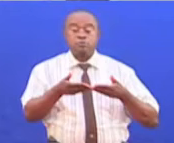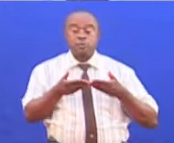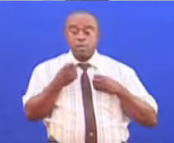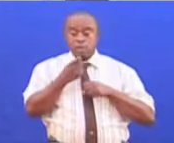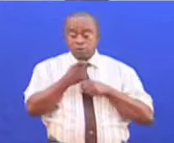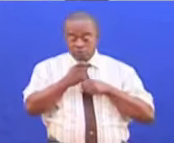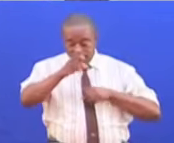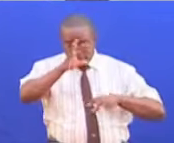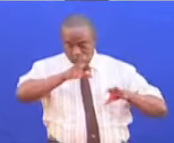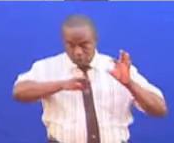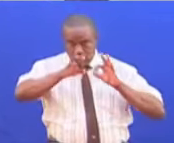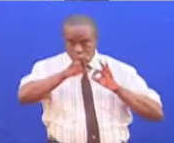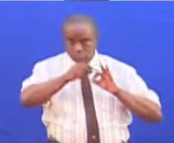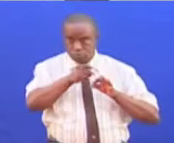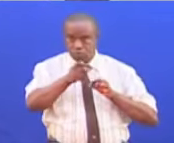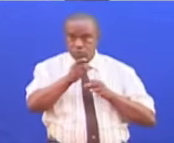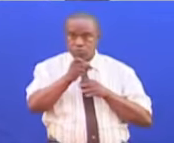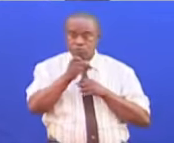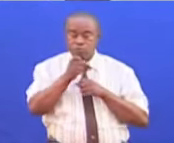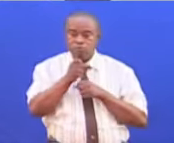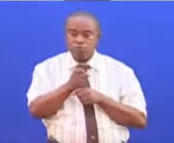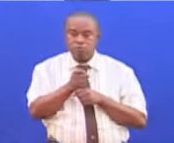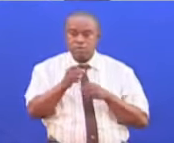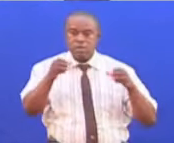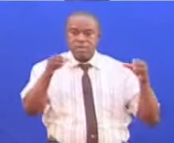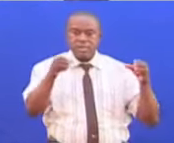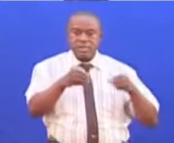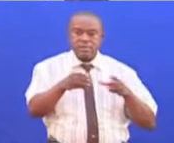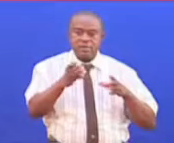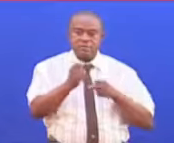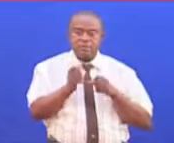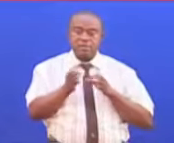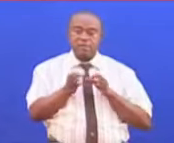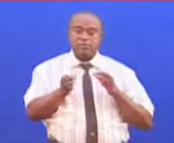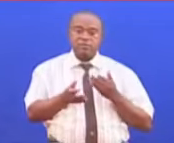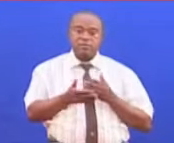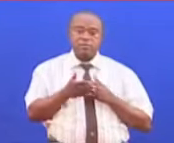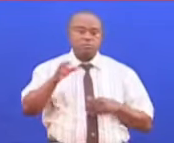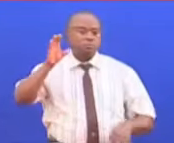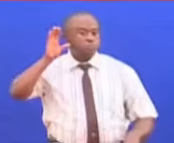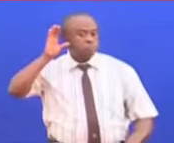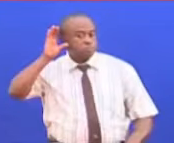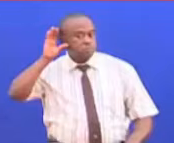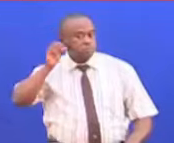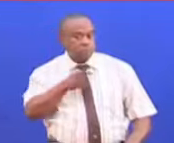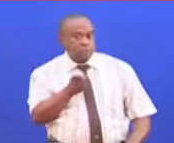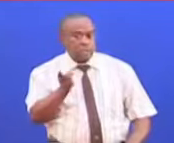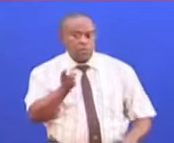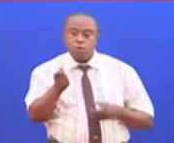tambu wa mwen wa mfo Huo na Kama Tulip nafas Ya kusa wak